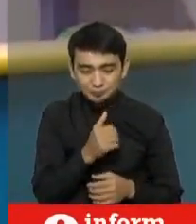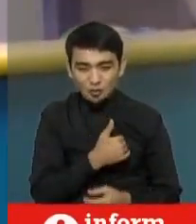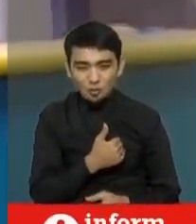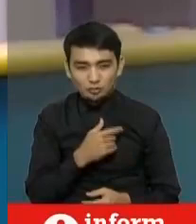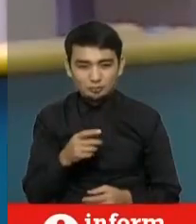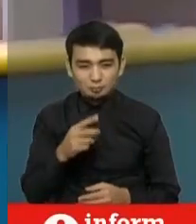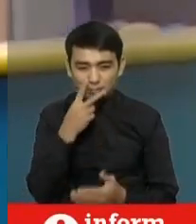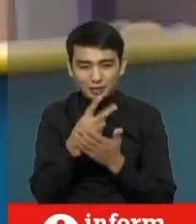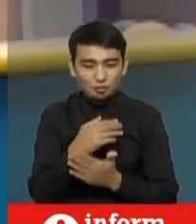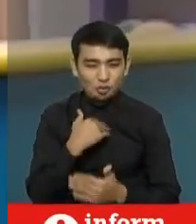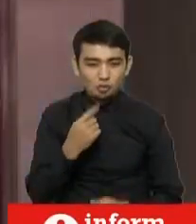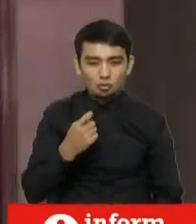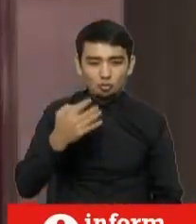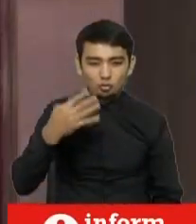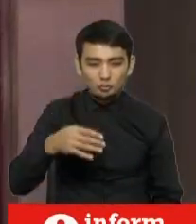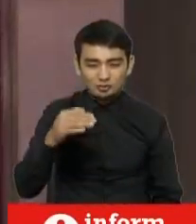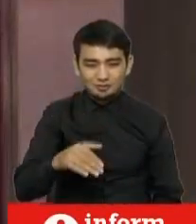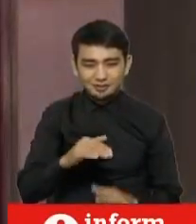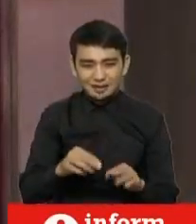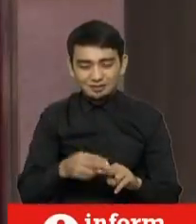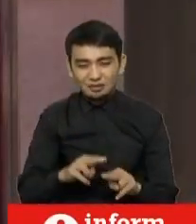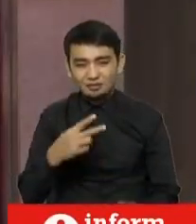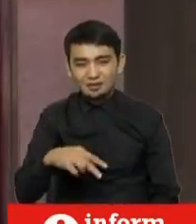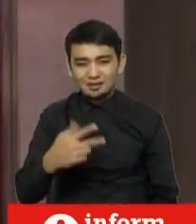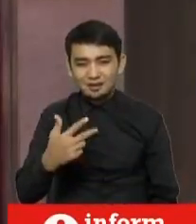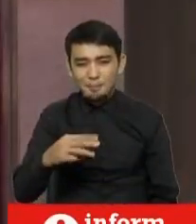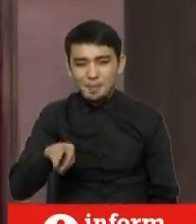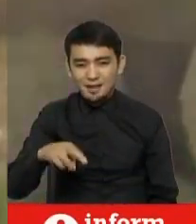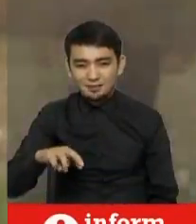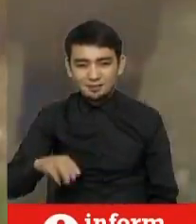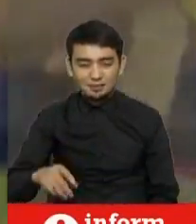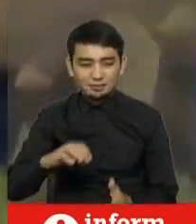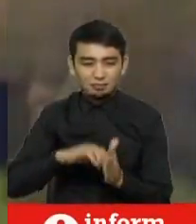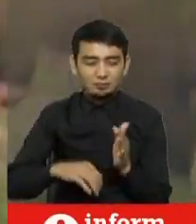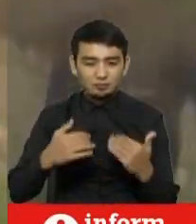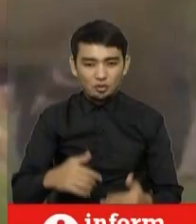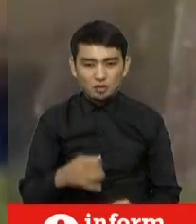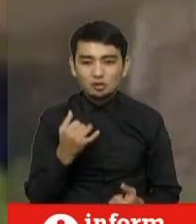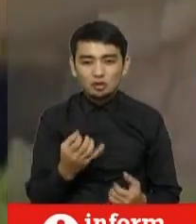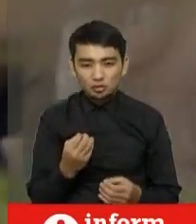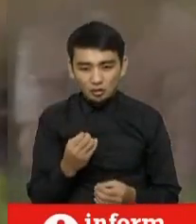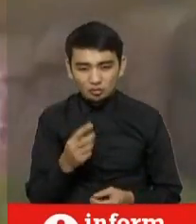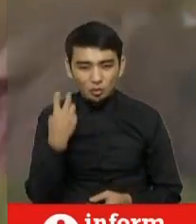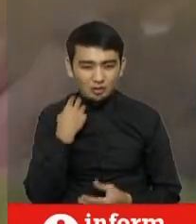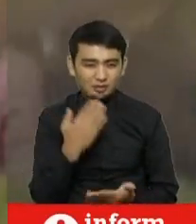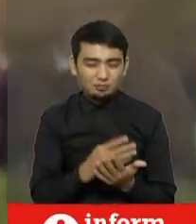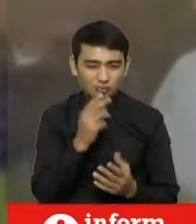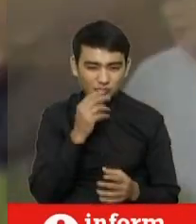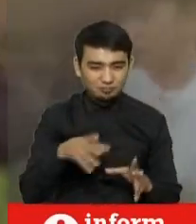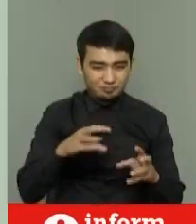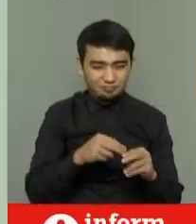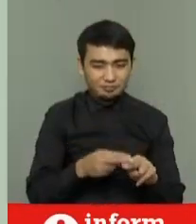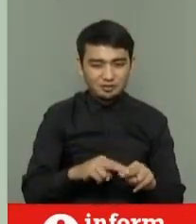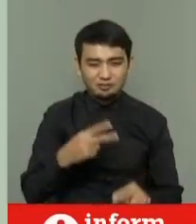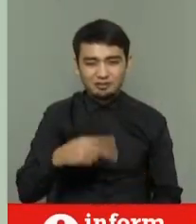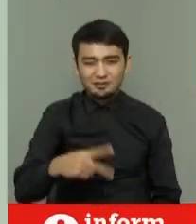140 мың баланың пайдасына 23 миллиард теңгеге қарыз өтелді. Бүгінде борышкер азаматтардың жалпы қарызы